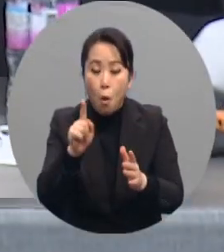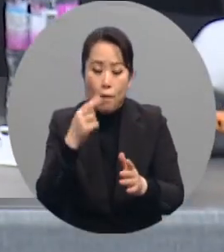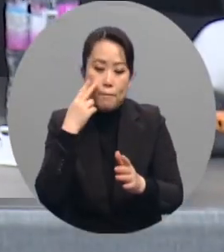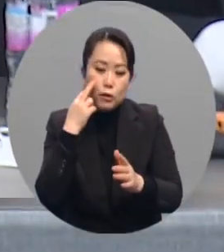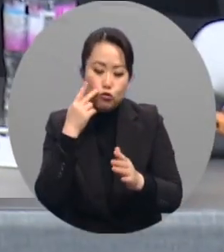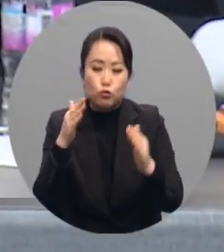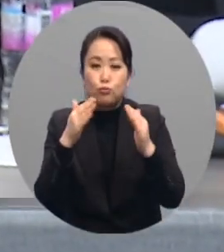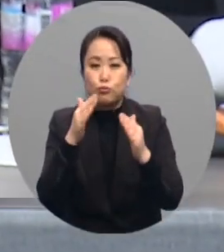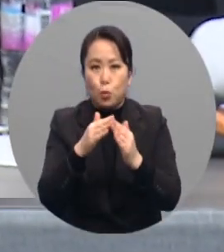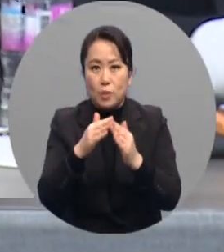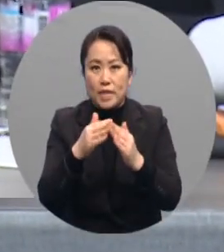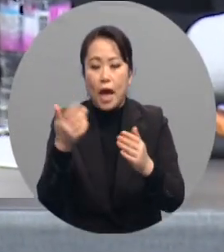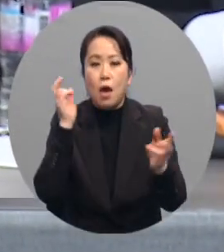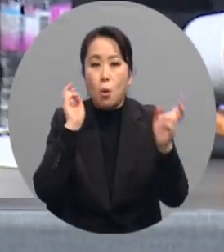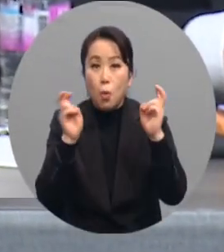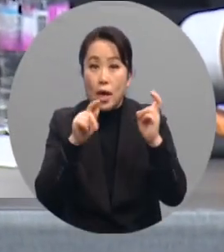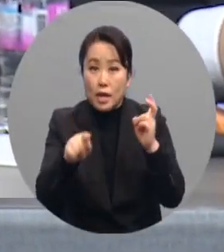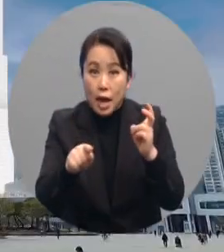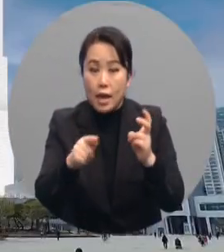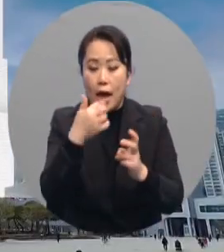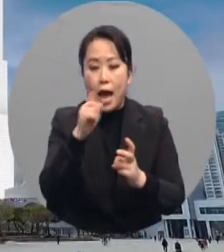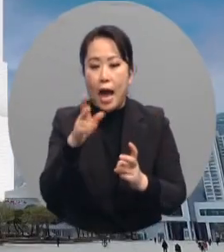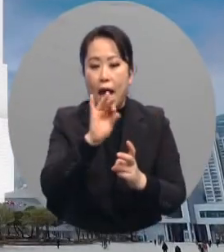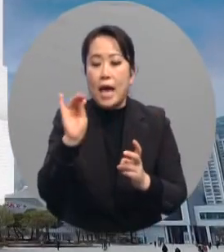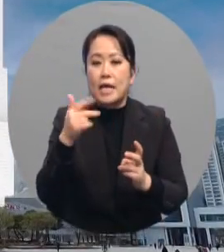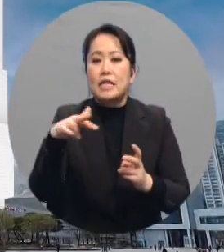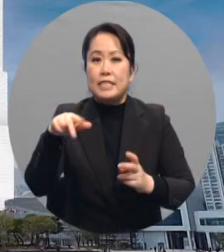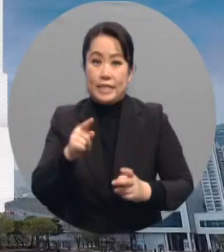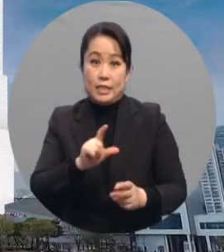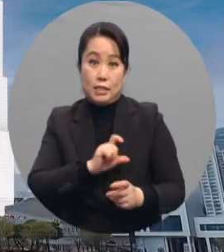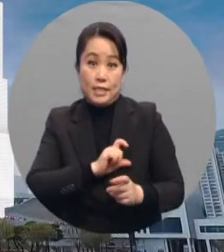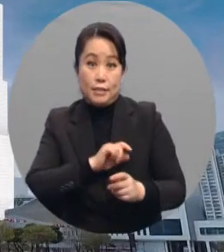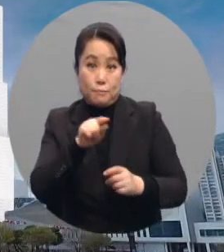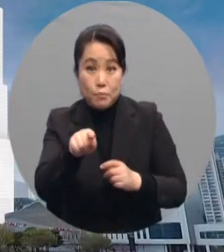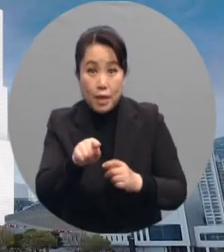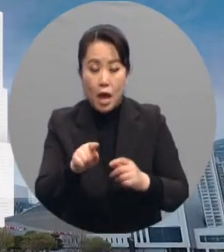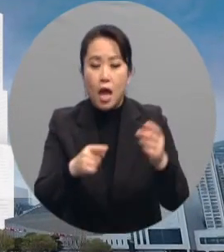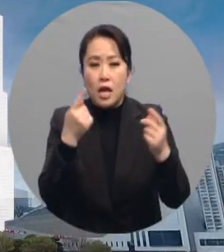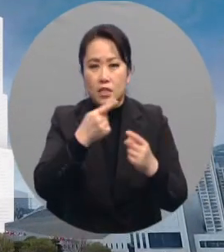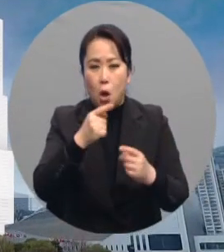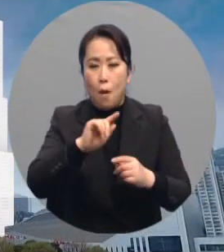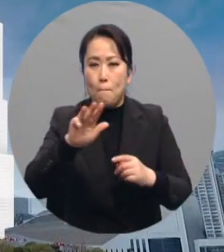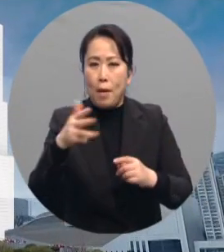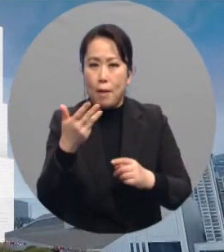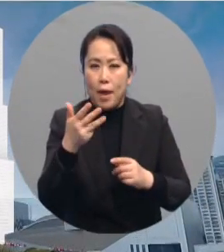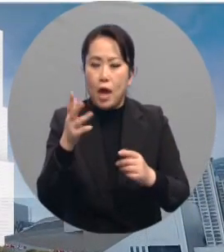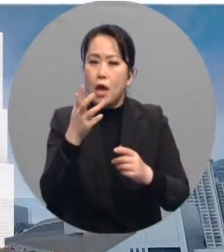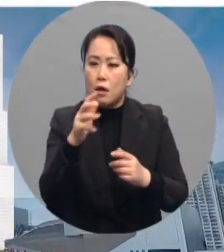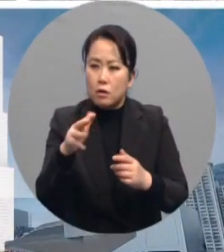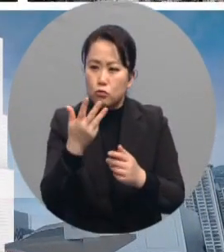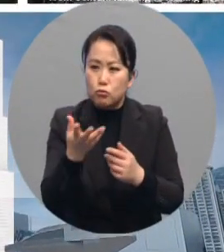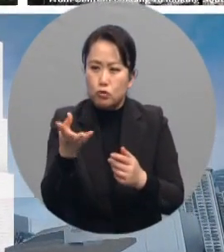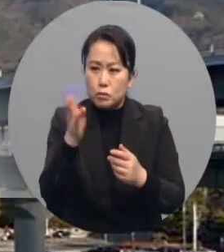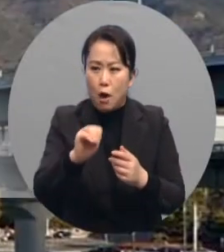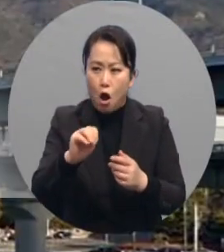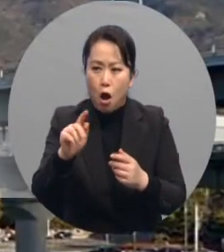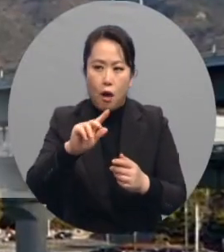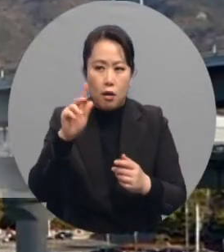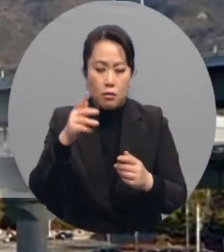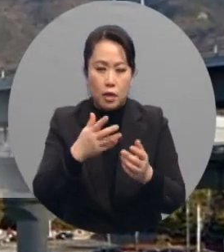하인즈에 1,890억 원에 매각한 겁니다. 하인즈는 1조 4천억 원을 투자해 연면적 18만